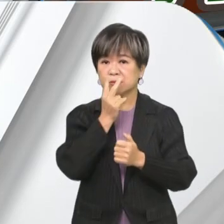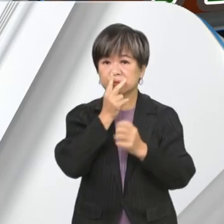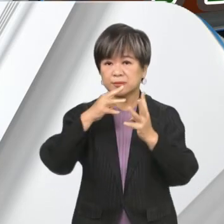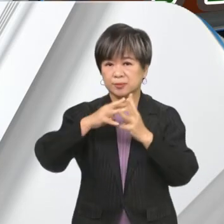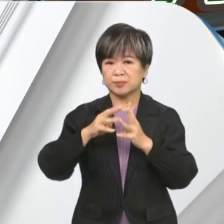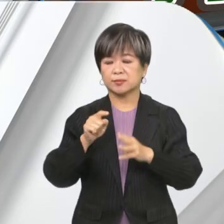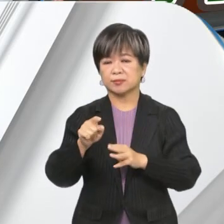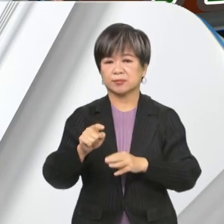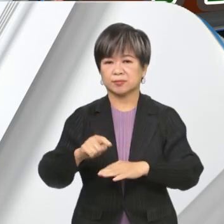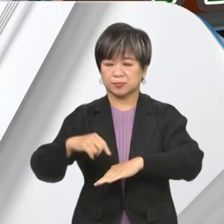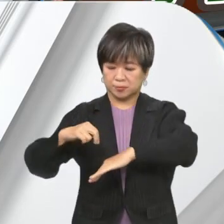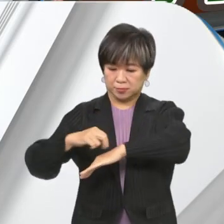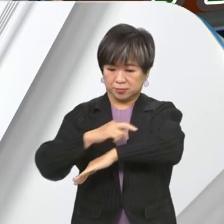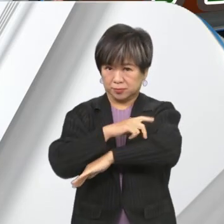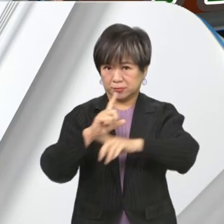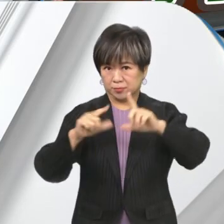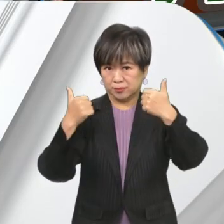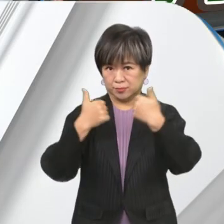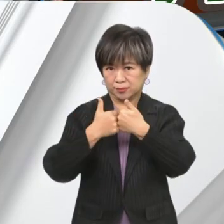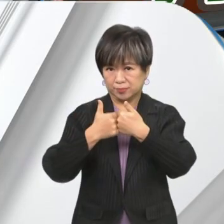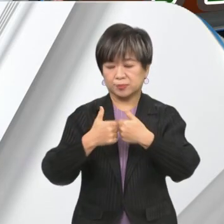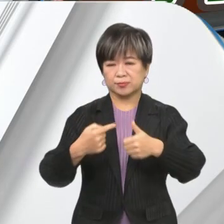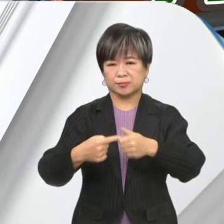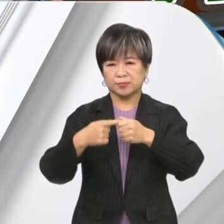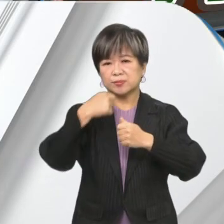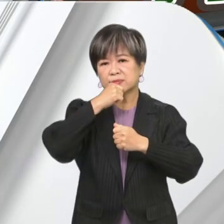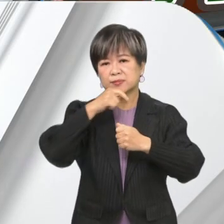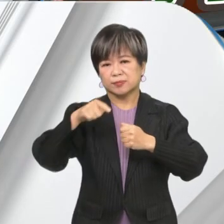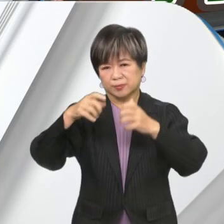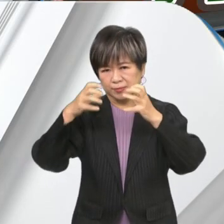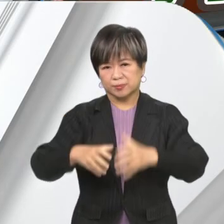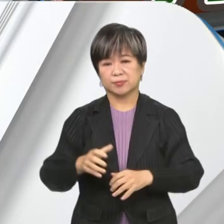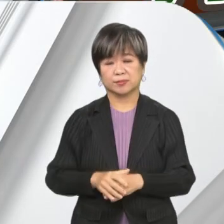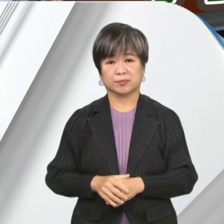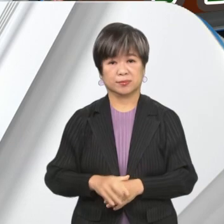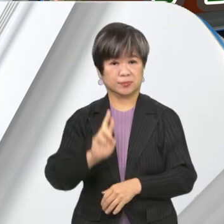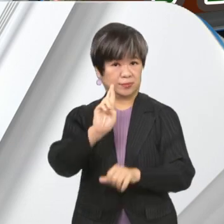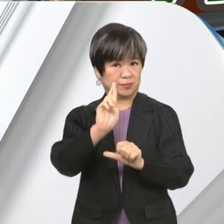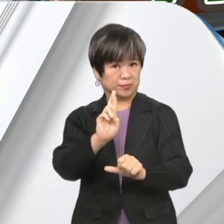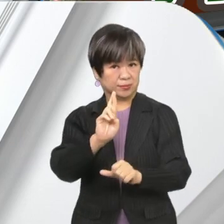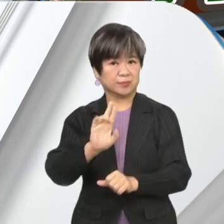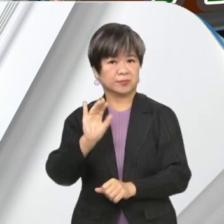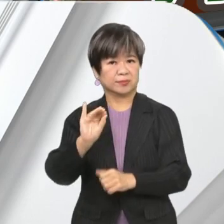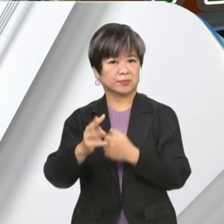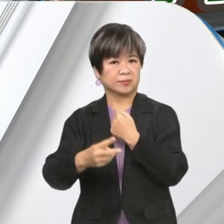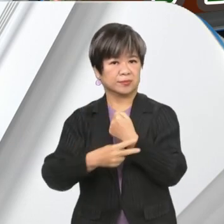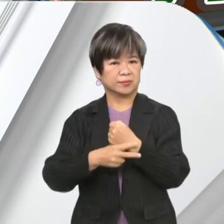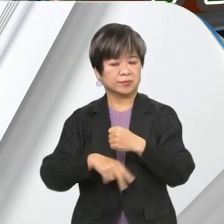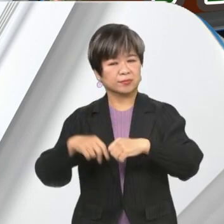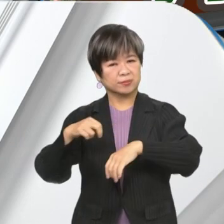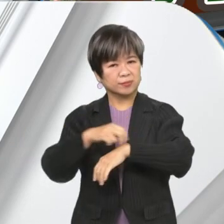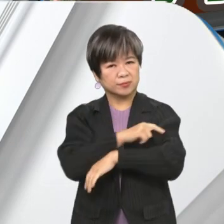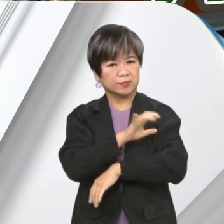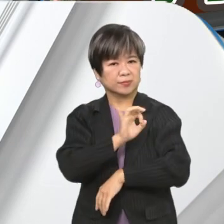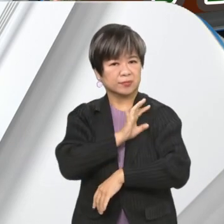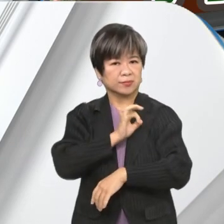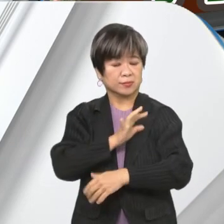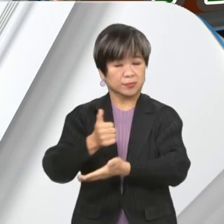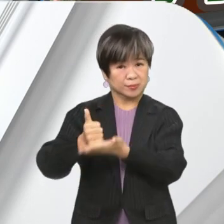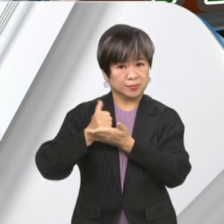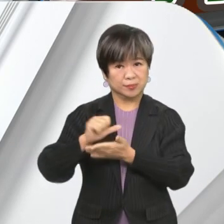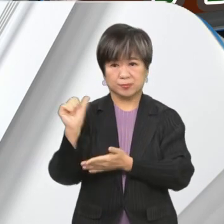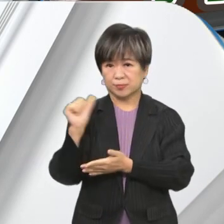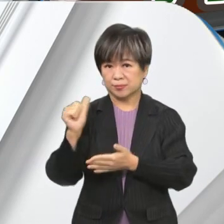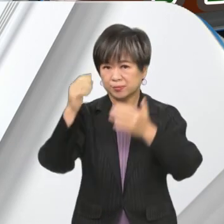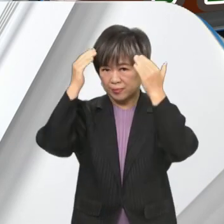提示的亚洲葡萄台飞头一摆到台湾举办，从五月台湾千里葡萄协会就邀请的五月韩